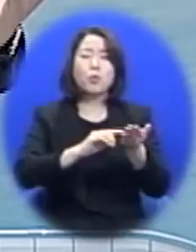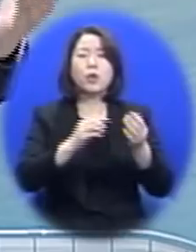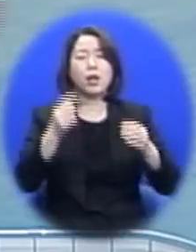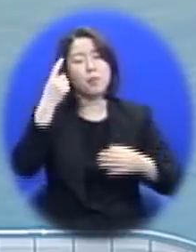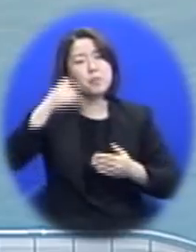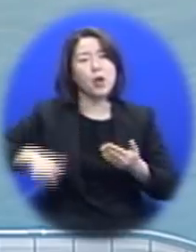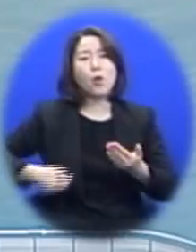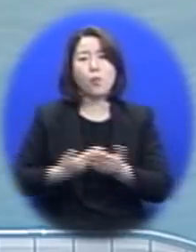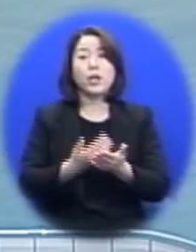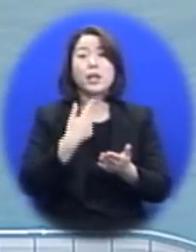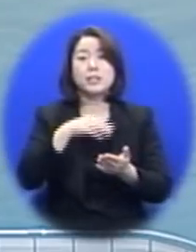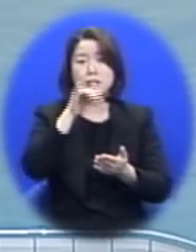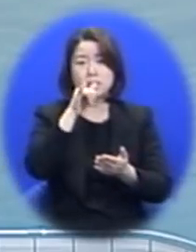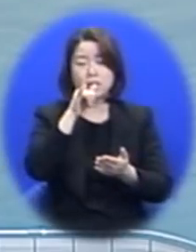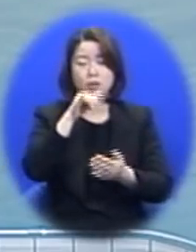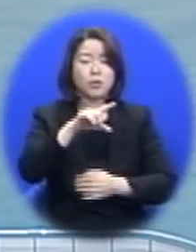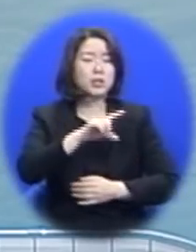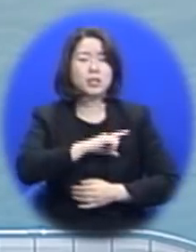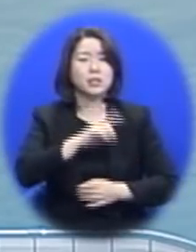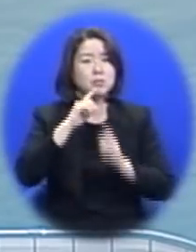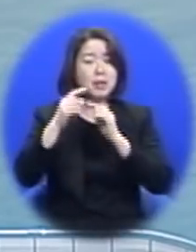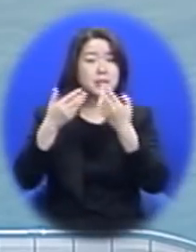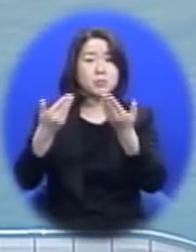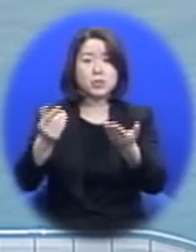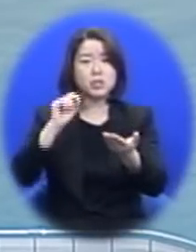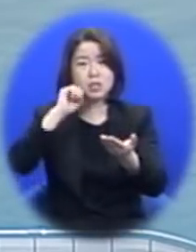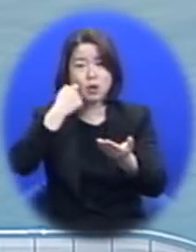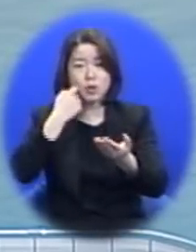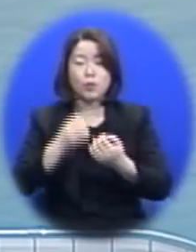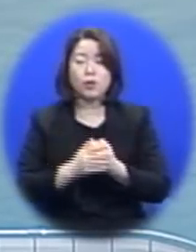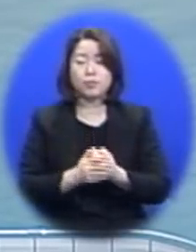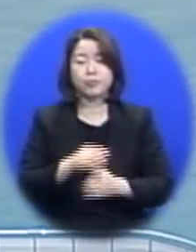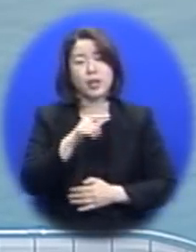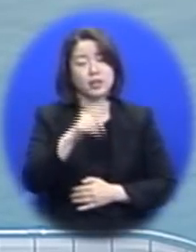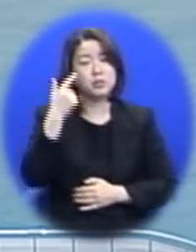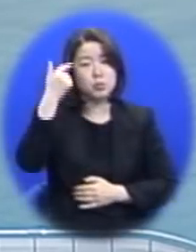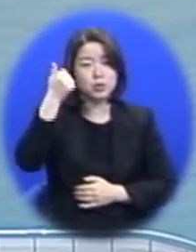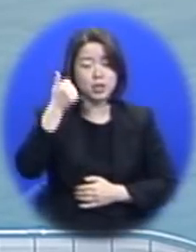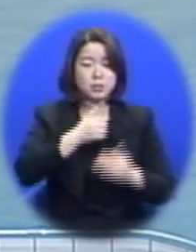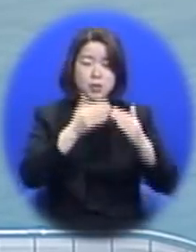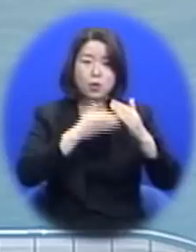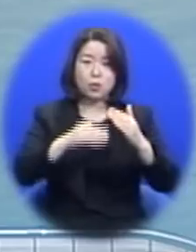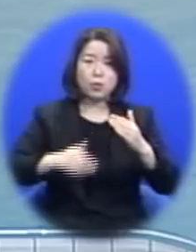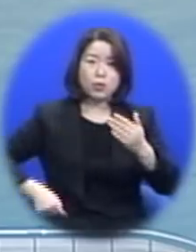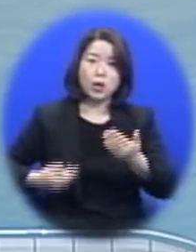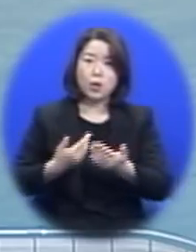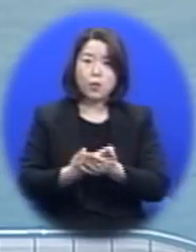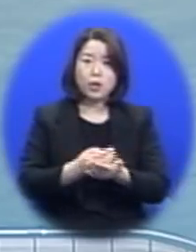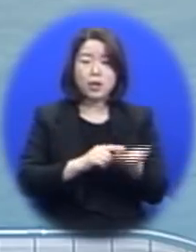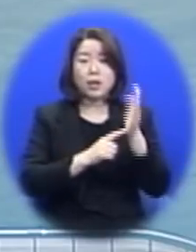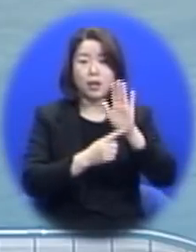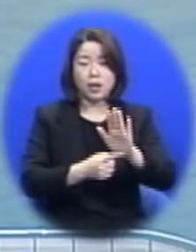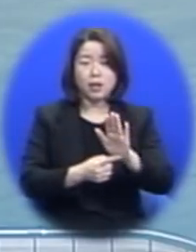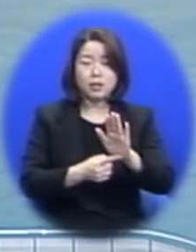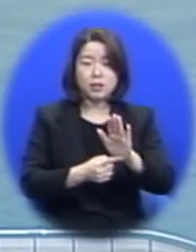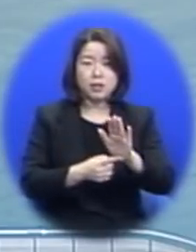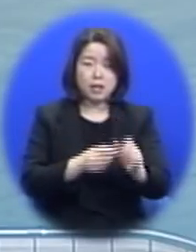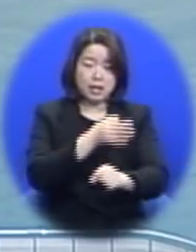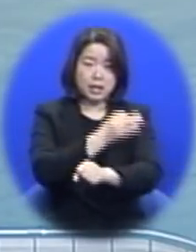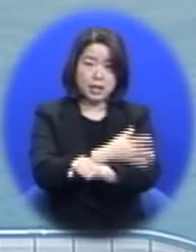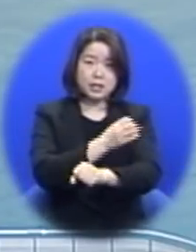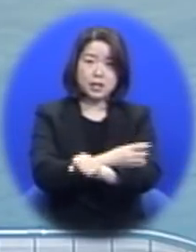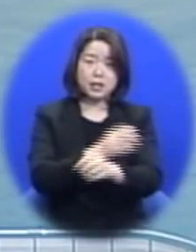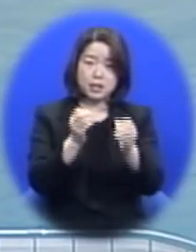그 성함을 말씀드리고 싶지는 않습니다. 근데 그 목사님이 공개 회개했던 내용을 간단하게 몇